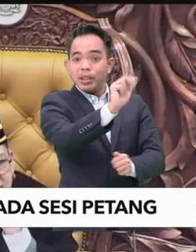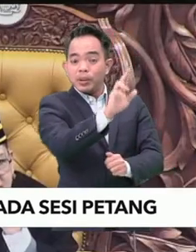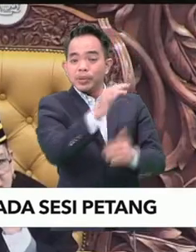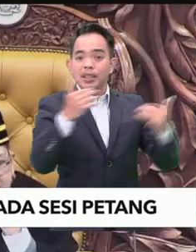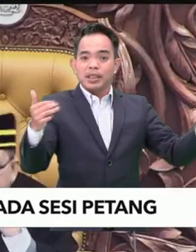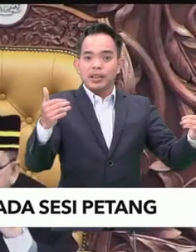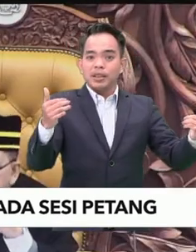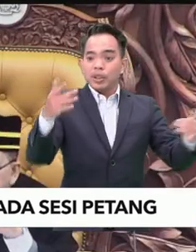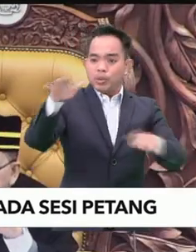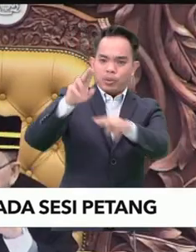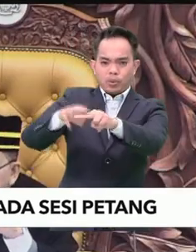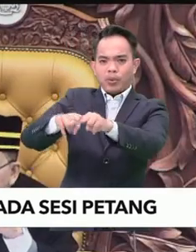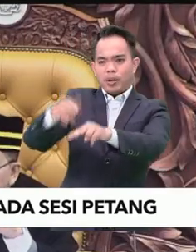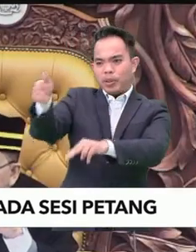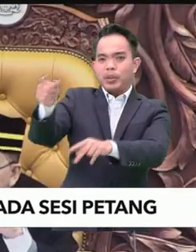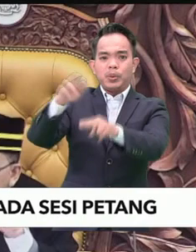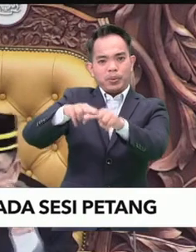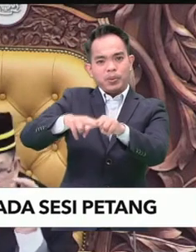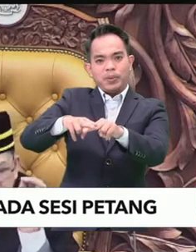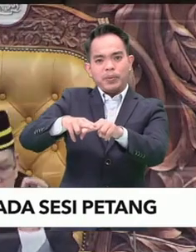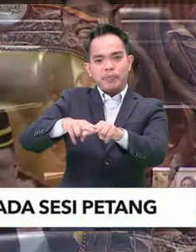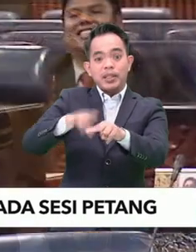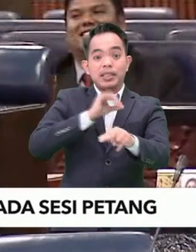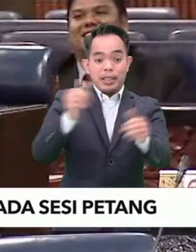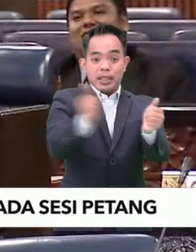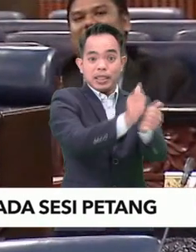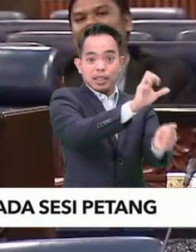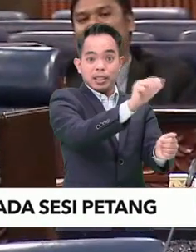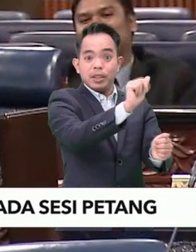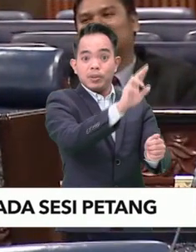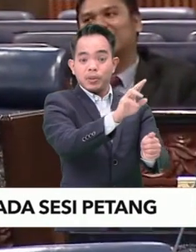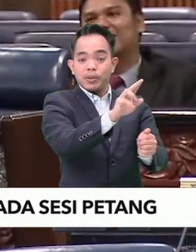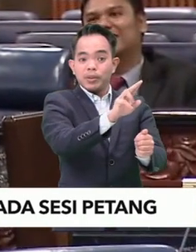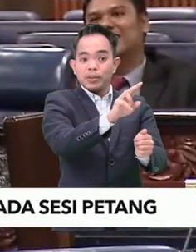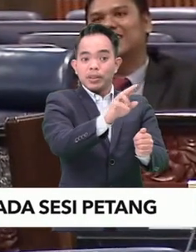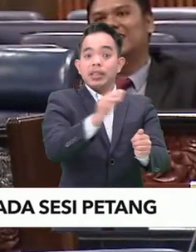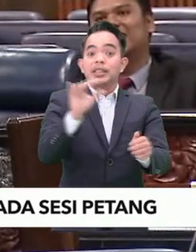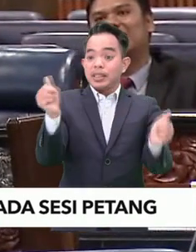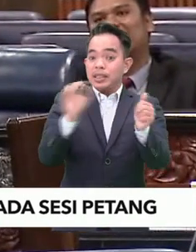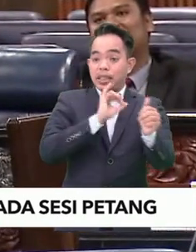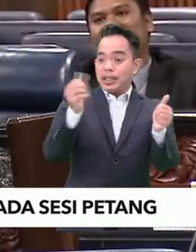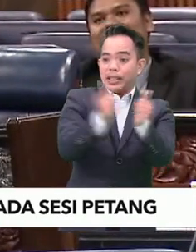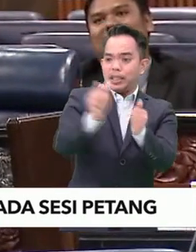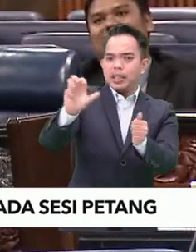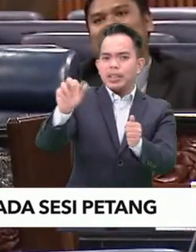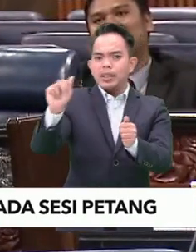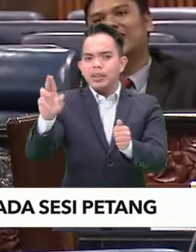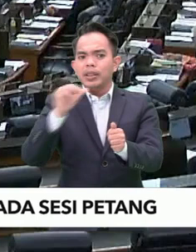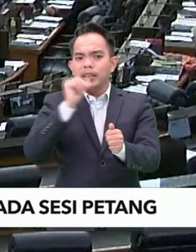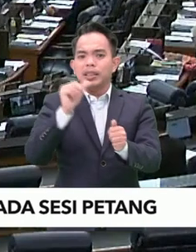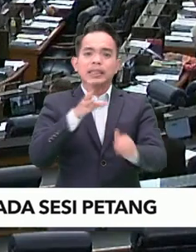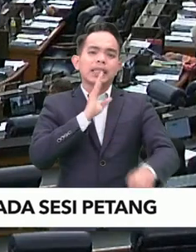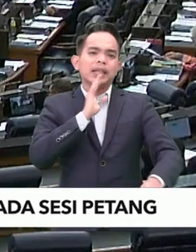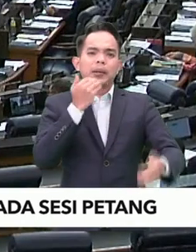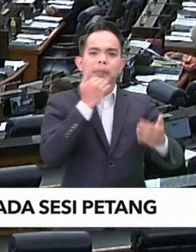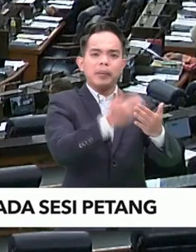dengan Arau. Parik Punta duduk. Baik. Parit Punta duduk. Saya dengan Arau sekarang ni. Langat. Saya dengan Arau. Saya dengan Arau. Tak cakap elok-elok lah. Cakap